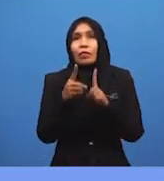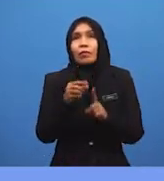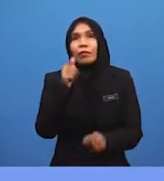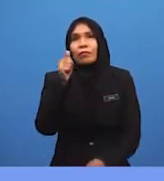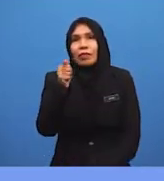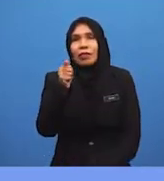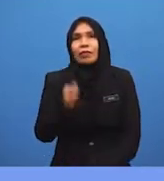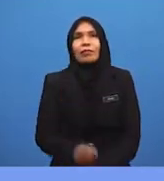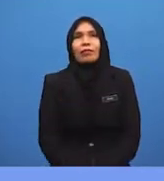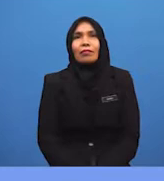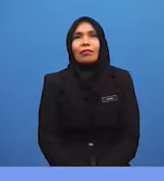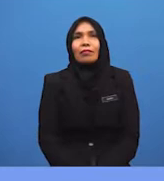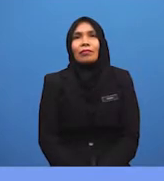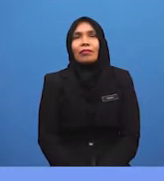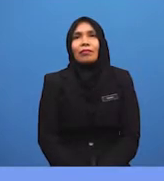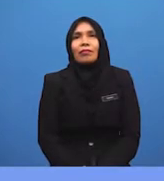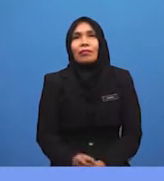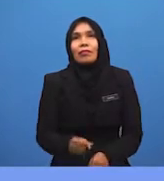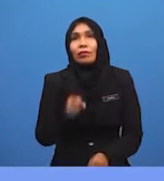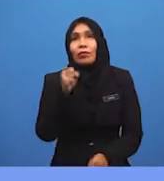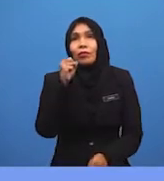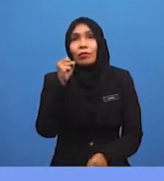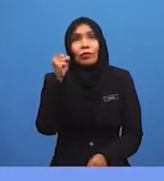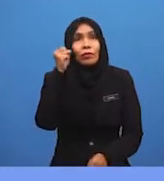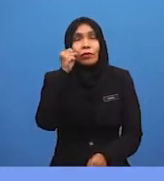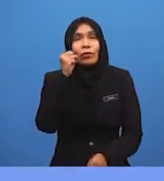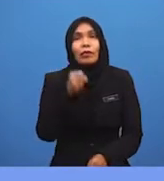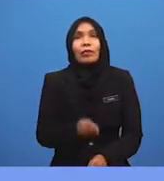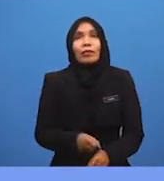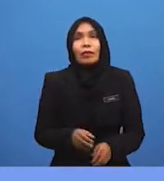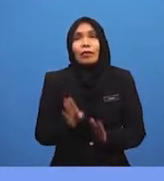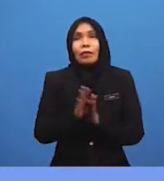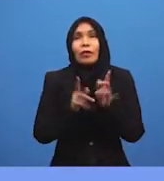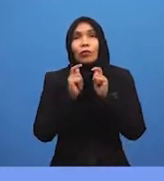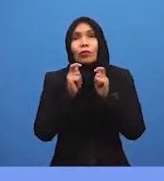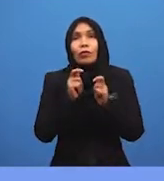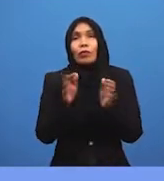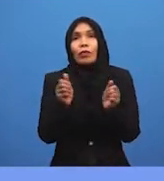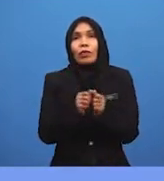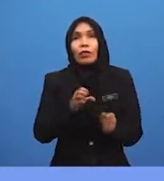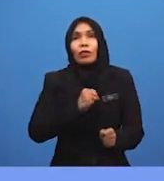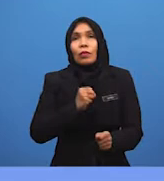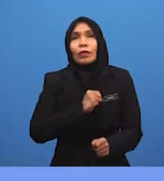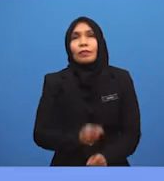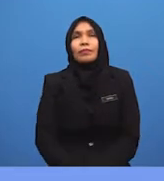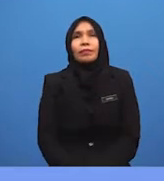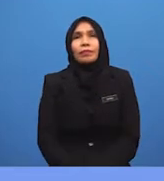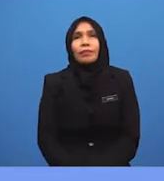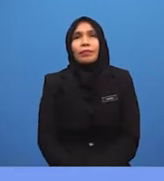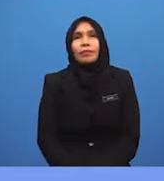Jawapannya A. Susan perlu bertutur dengan sopan kepada warga sekolah. Soalan nombor